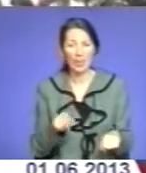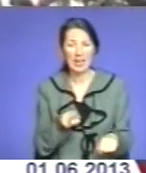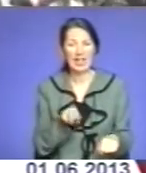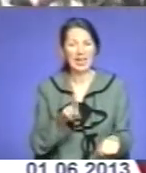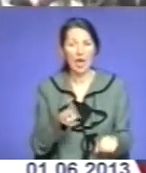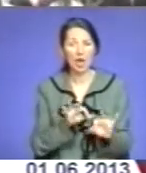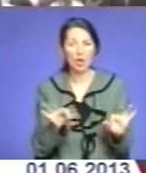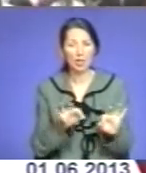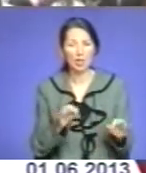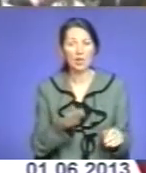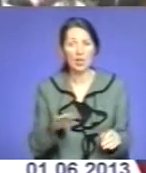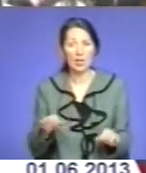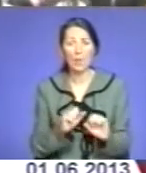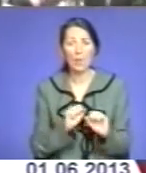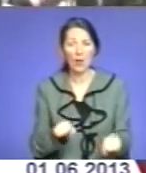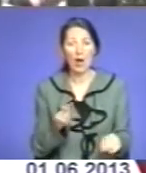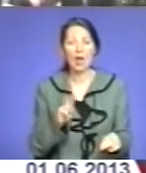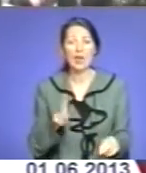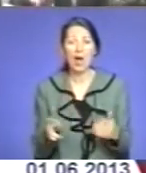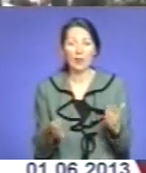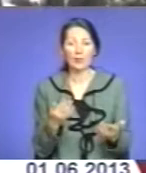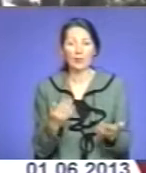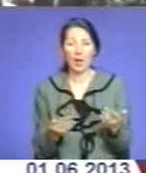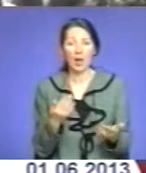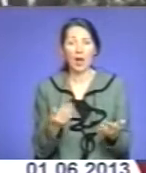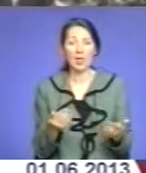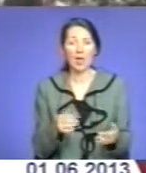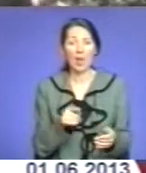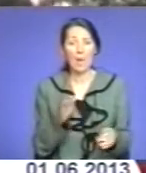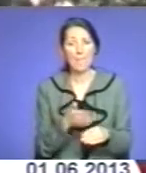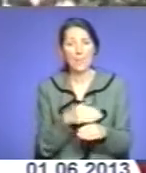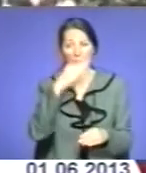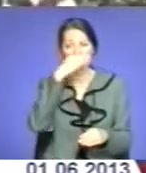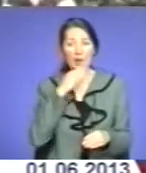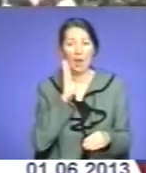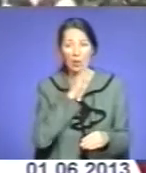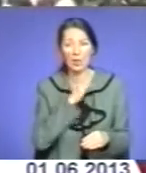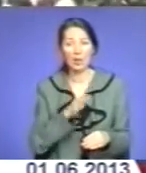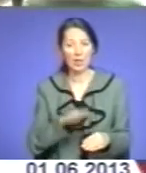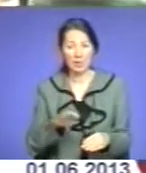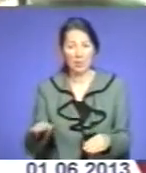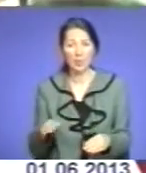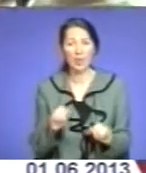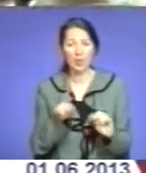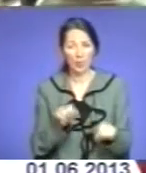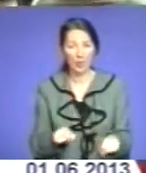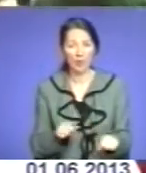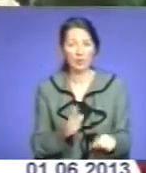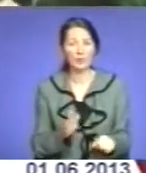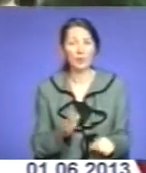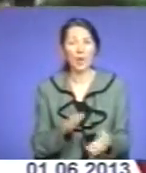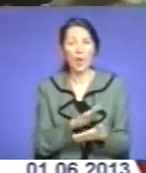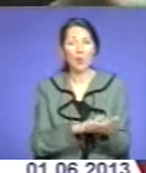як урегулювати між дітьми і батьками ці права, щоб вони мали позитивний характер. Продовжилось